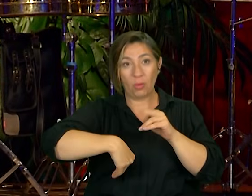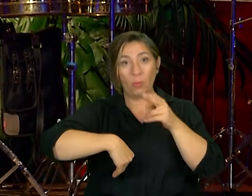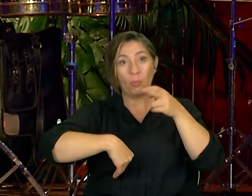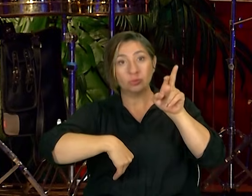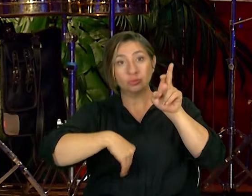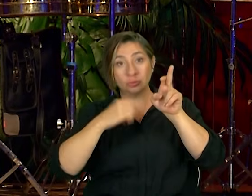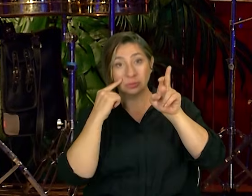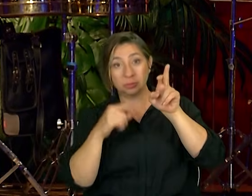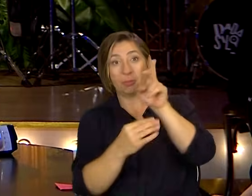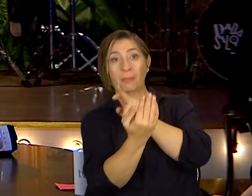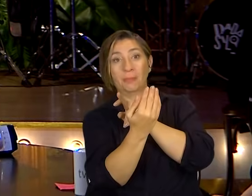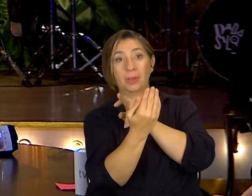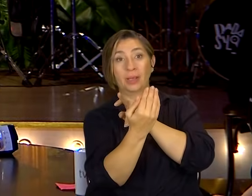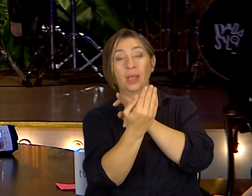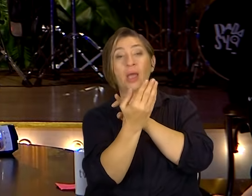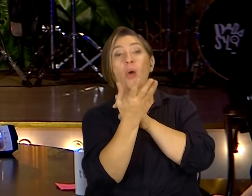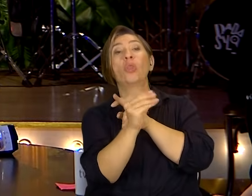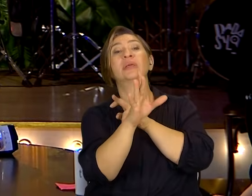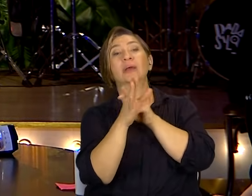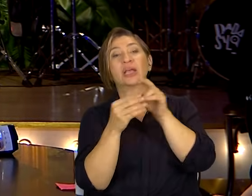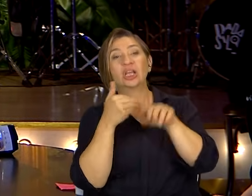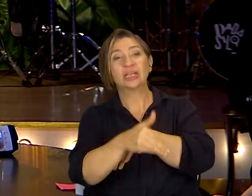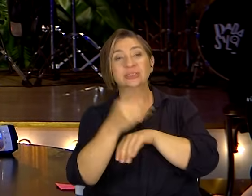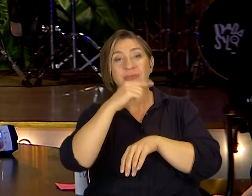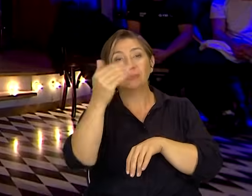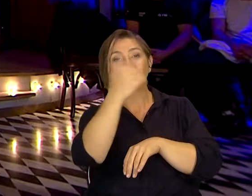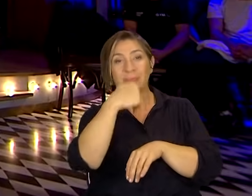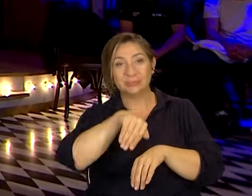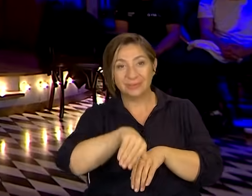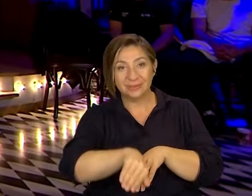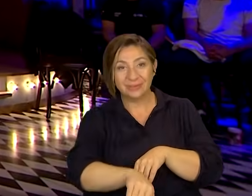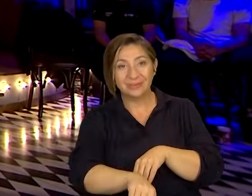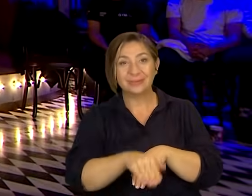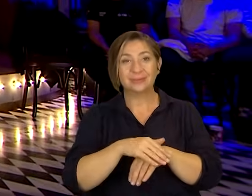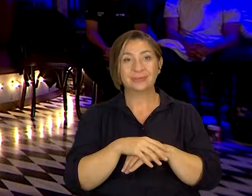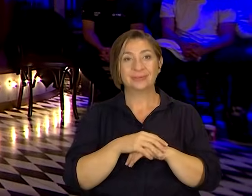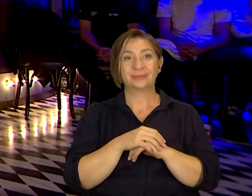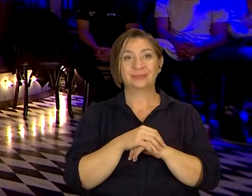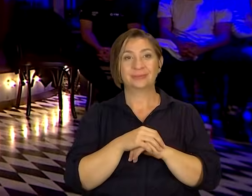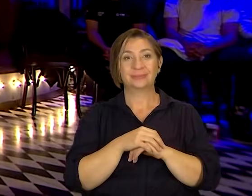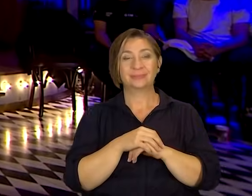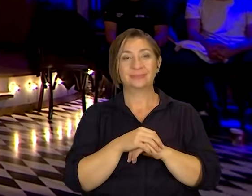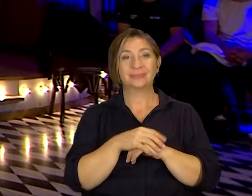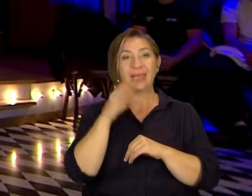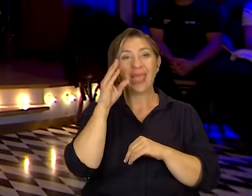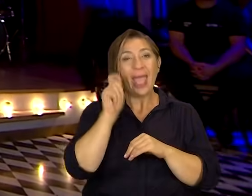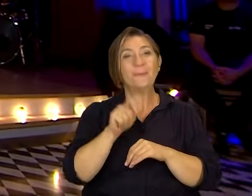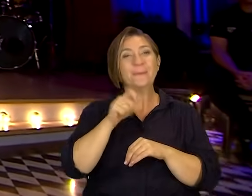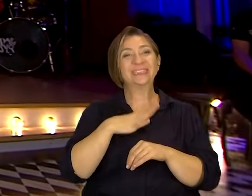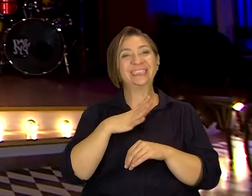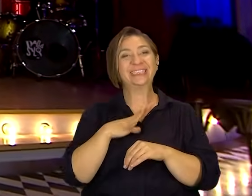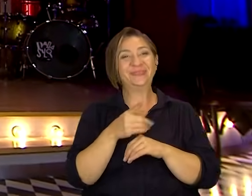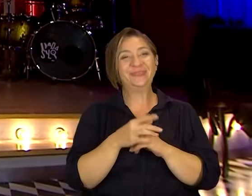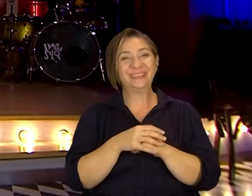tekrar merkezi kontrol altına alması lazım. Kontrol altına almadığı için ben tekrar Hoppa. İçeriye doğru girdim of. Ve dengesi bozuldu. Hep yapmak istediğim şeyler.